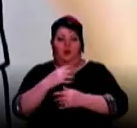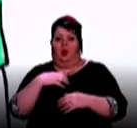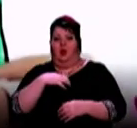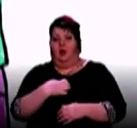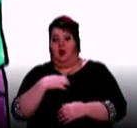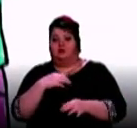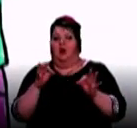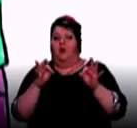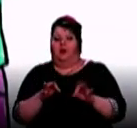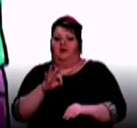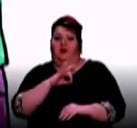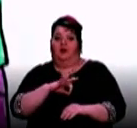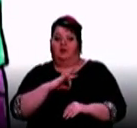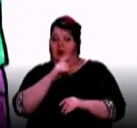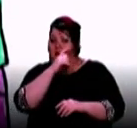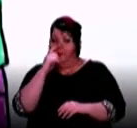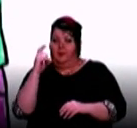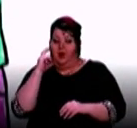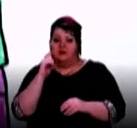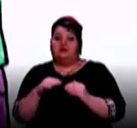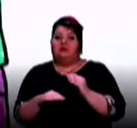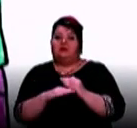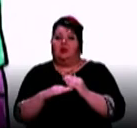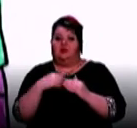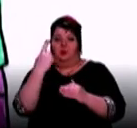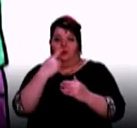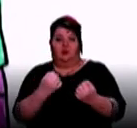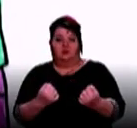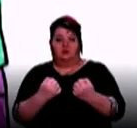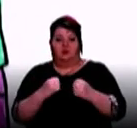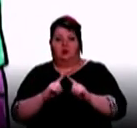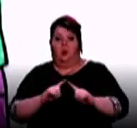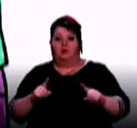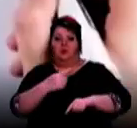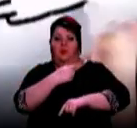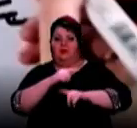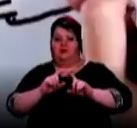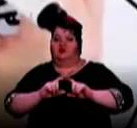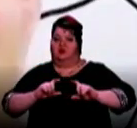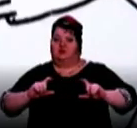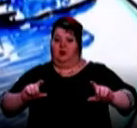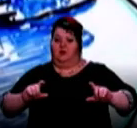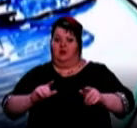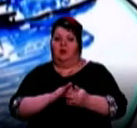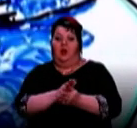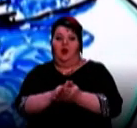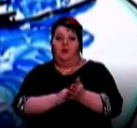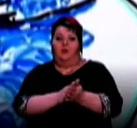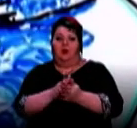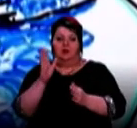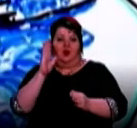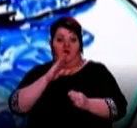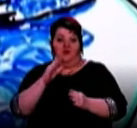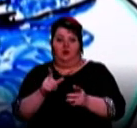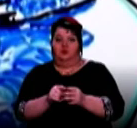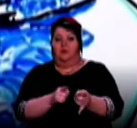Правильно використовуйте медичні маски і засоби індивідуального захисту, особливо у медичних закладах. Мийте руки з водою і милом